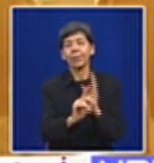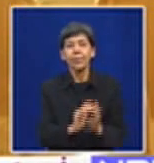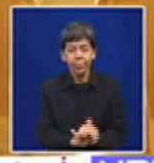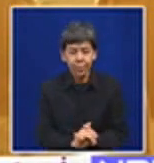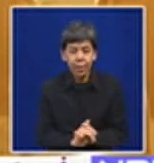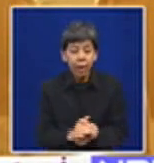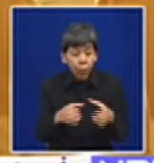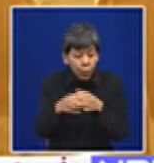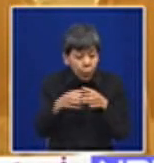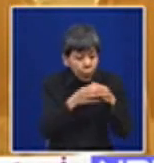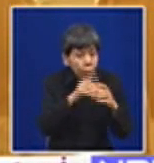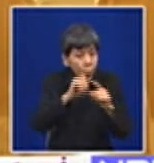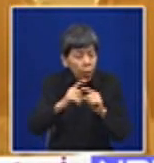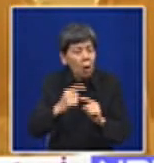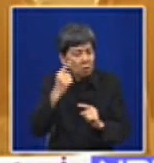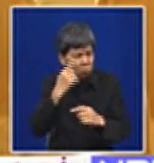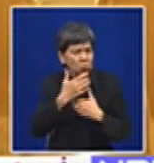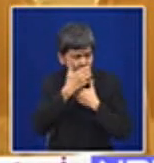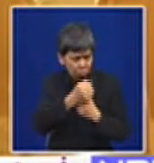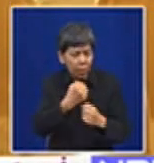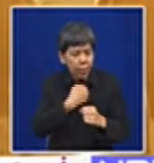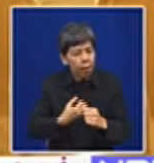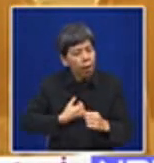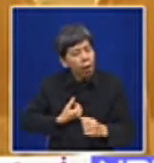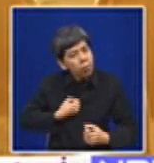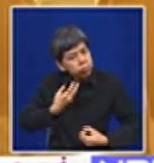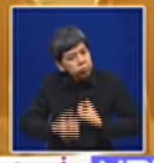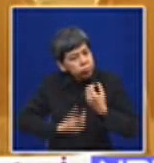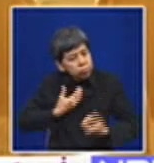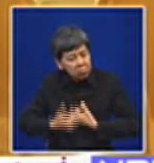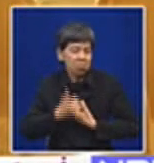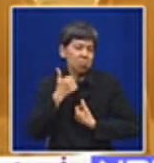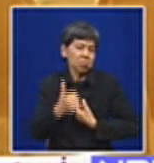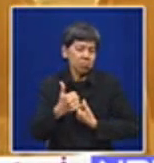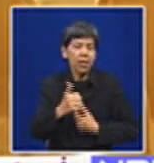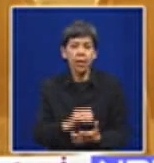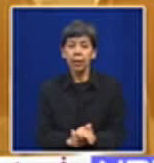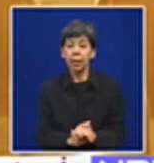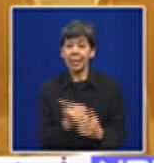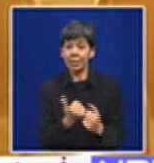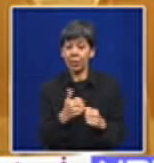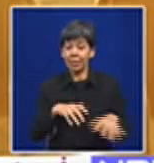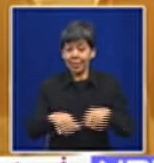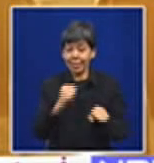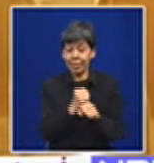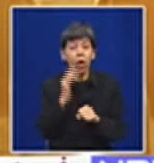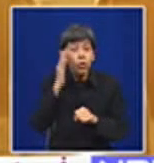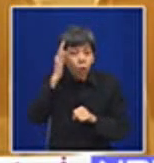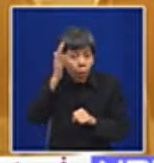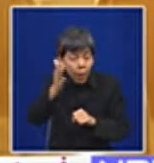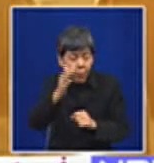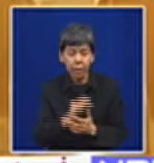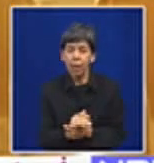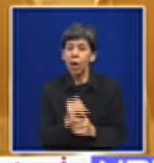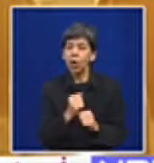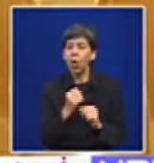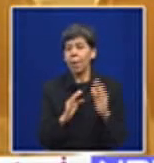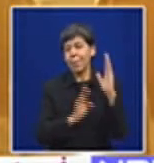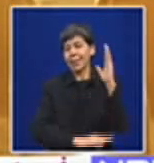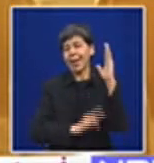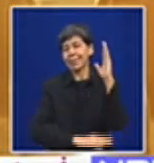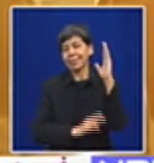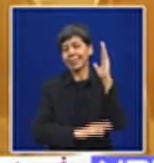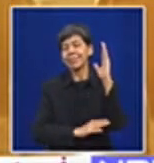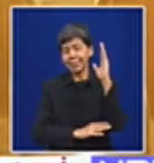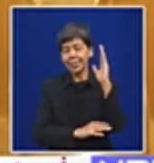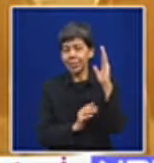โดยทุกภาคส่วนนะคะได้ให้ความสนใจเข้าร่วมกันอย่างคับคั่งค่ะโดยในส่วนการจัดงานครั้งต่อไปนะคะในส่วนของภาคใต้